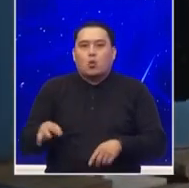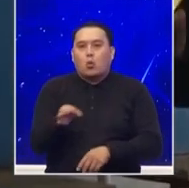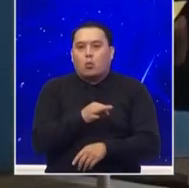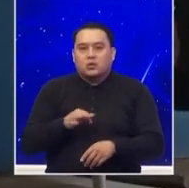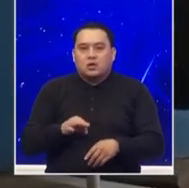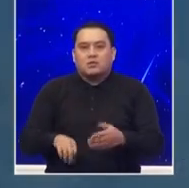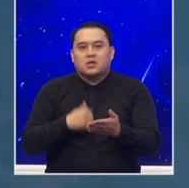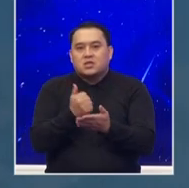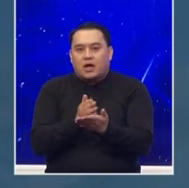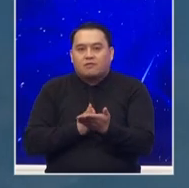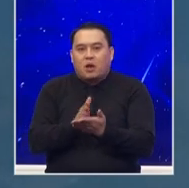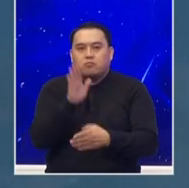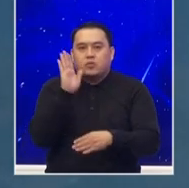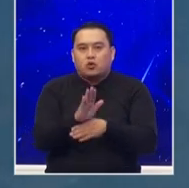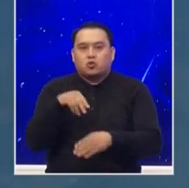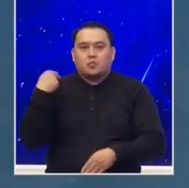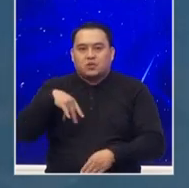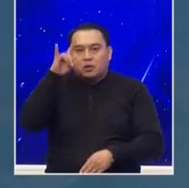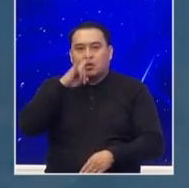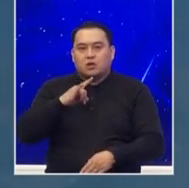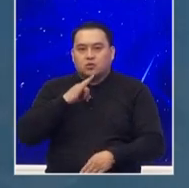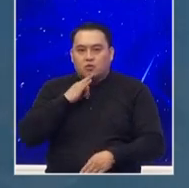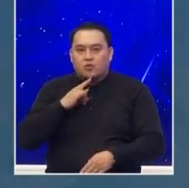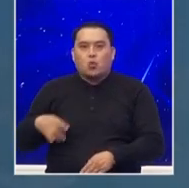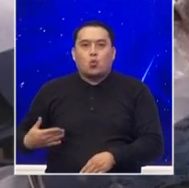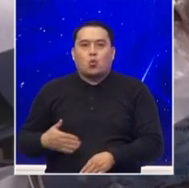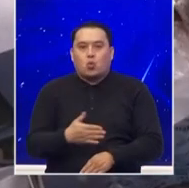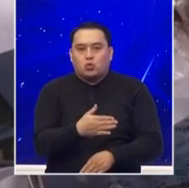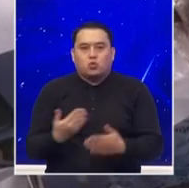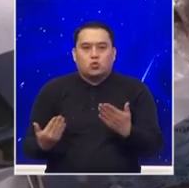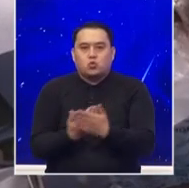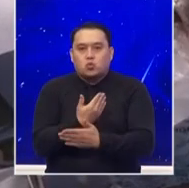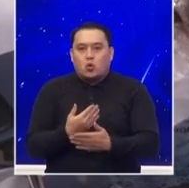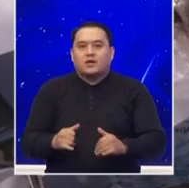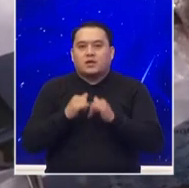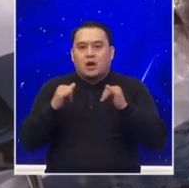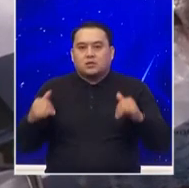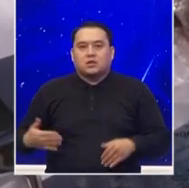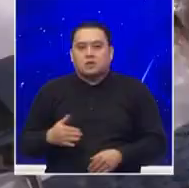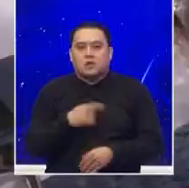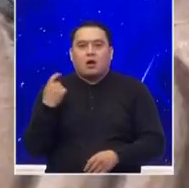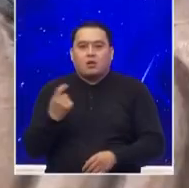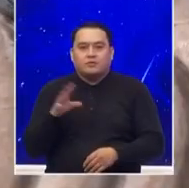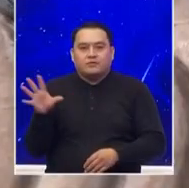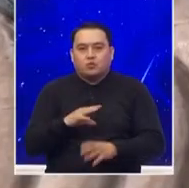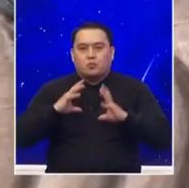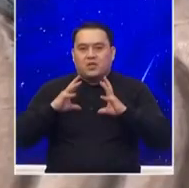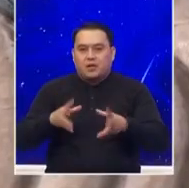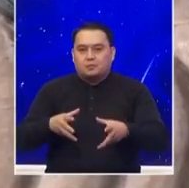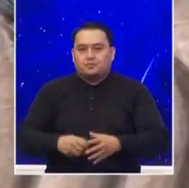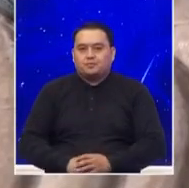области – одно из приоритетных поручений президента страны, ведь аквакультура – современный драйвер развития рыбной отрасли во всем мире.